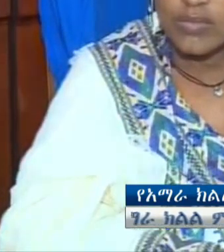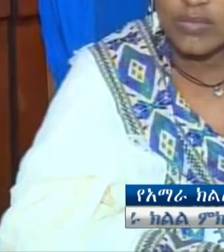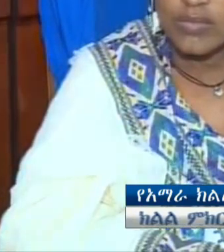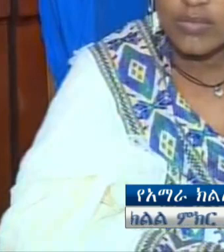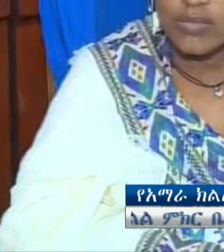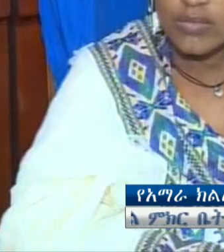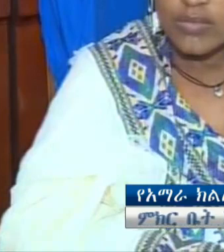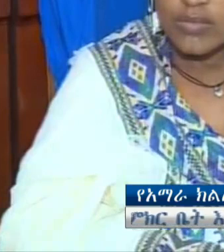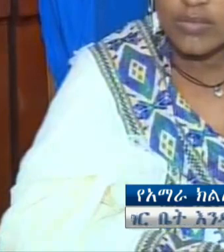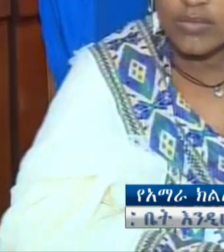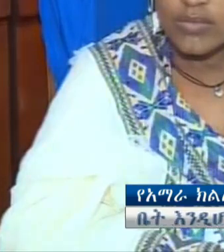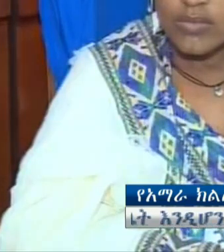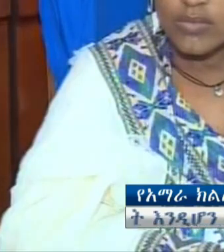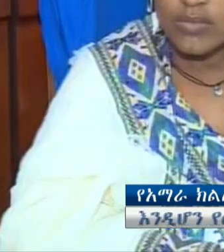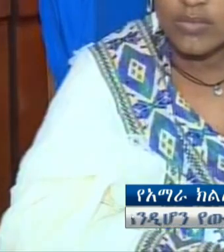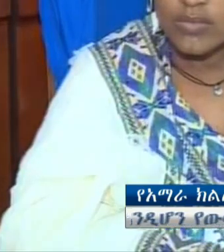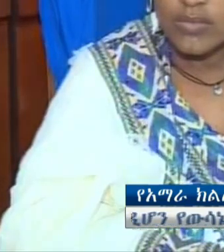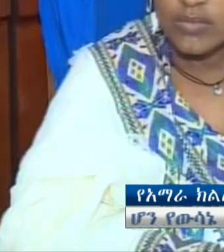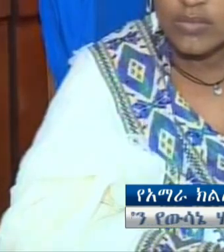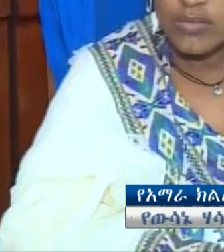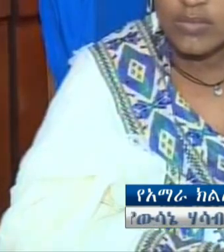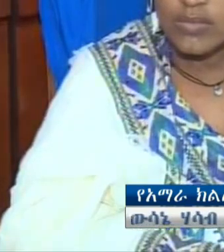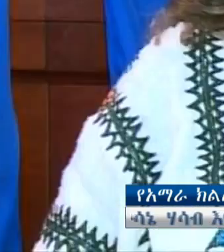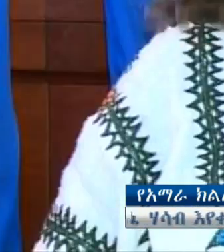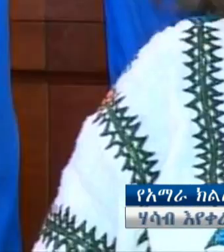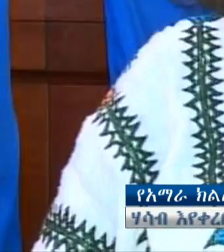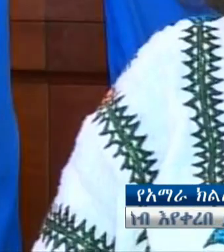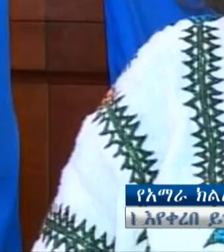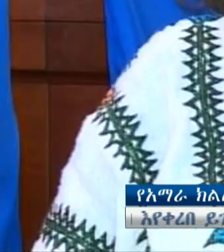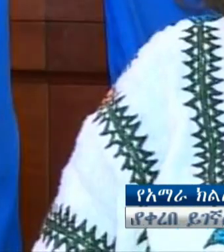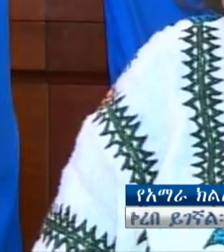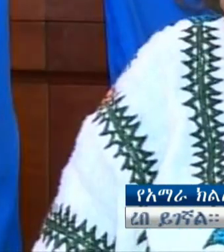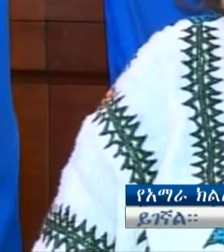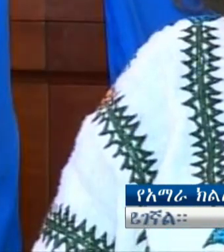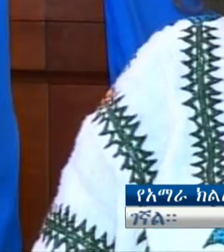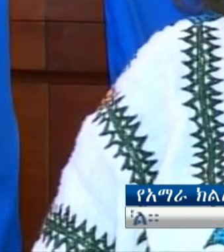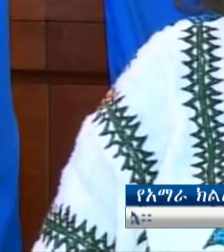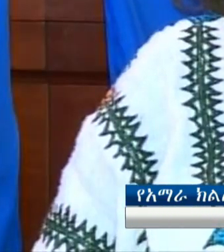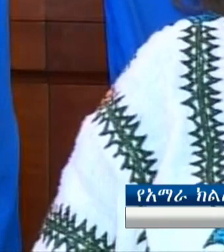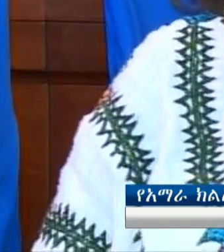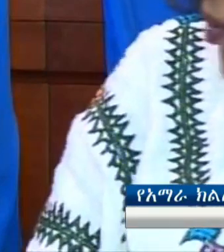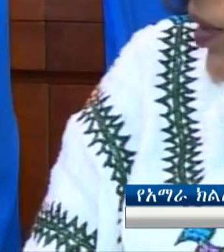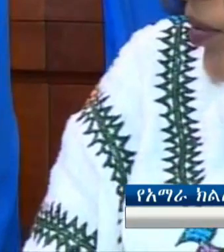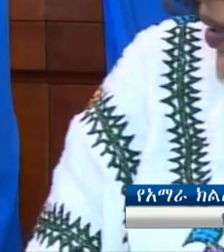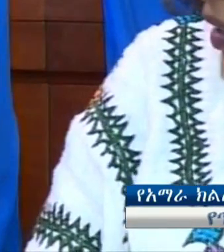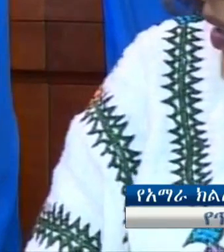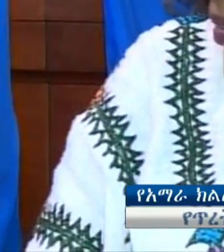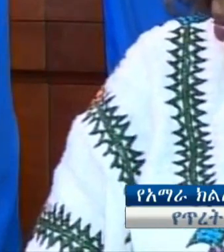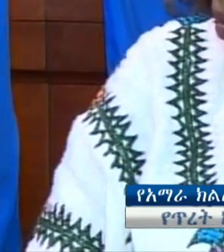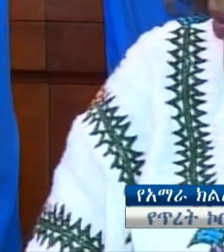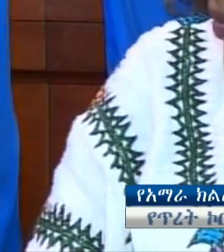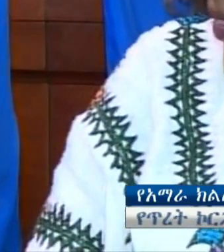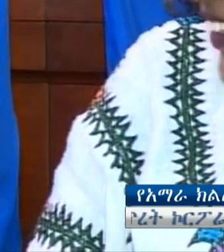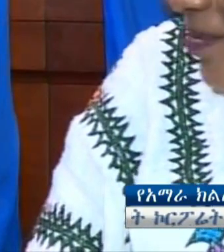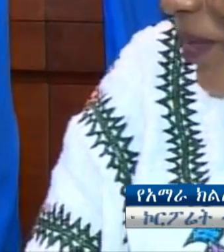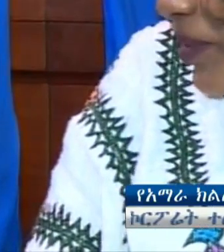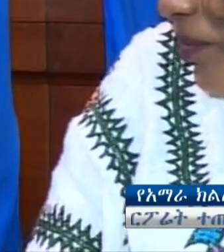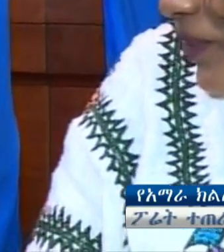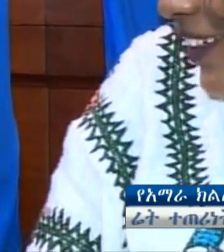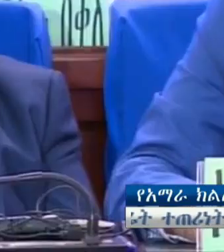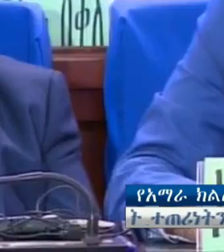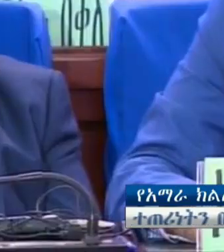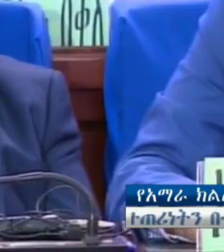በጉዳዩ ላይ የጋራ ውይይትና ምክክር ተደርጓል። በውይይት ላይም ጥረት ኮርፖሬት ላይና ተልእኮ ዓላማና ስትራቴጂ እንዲሳካ ለክልሉ